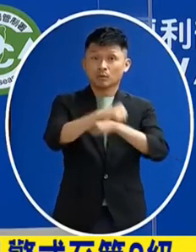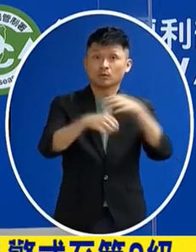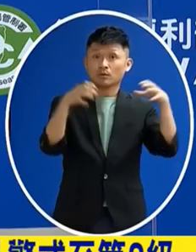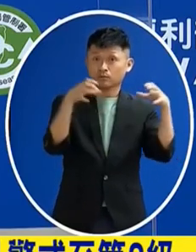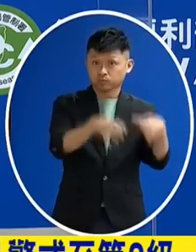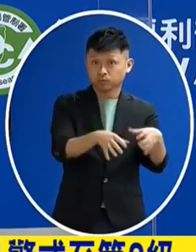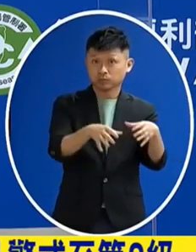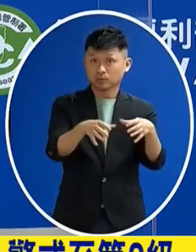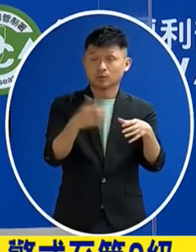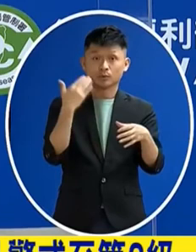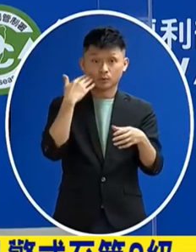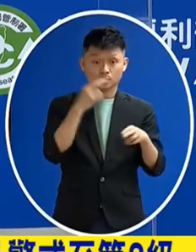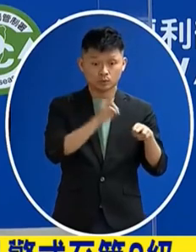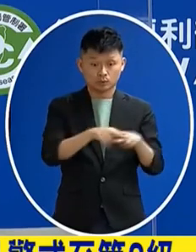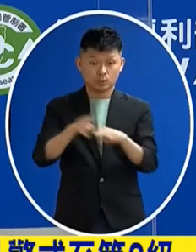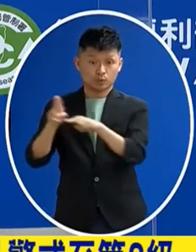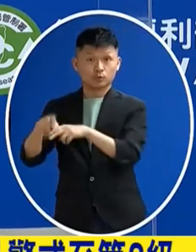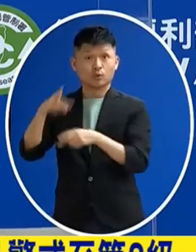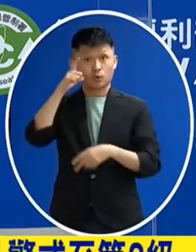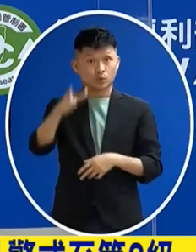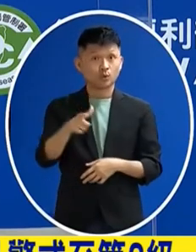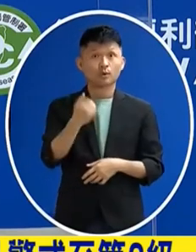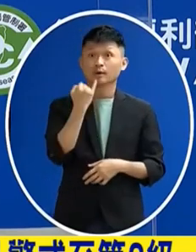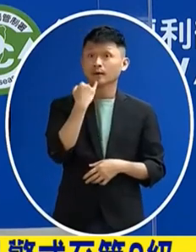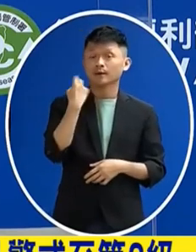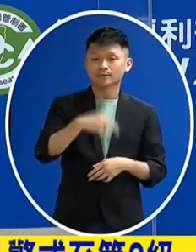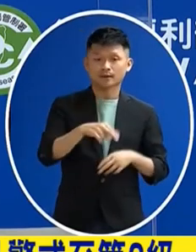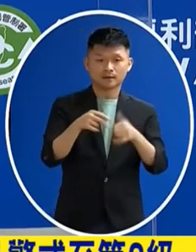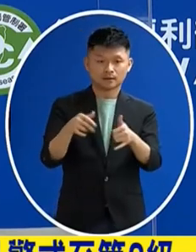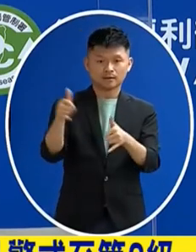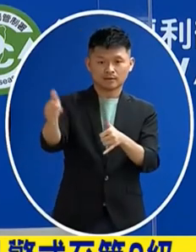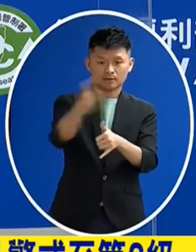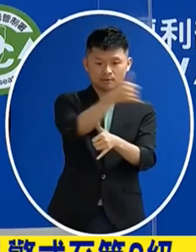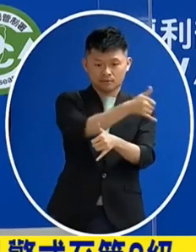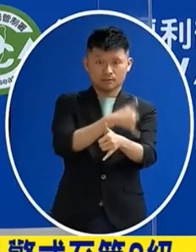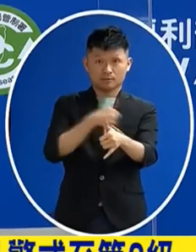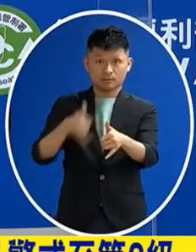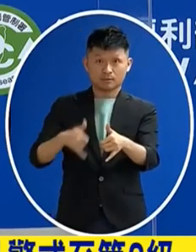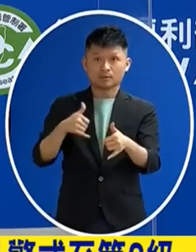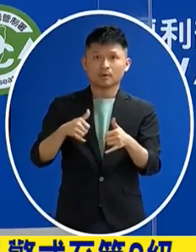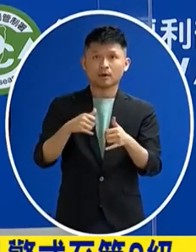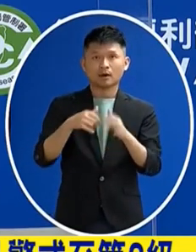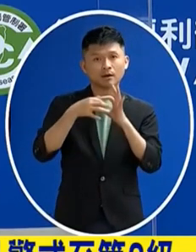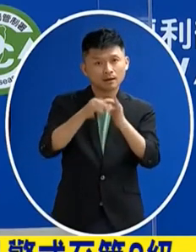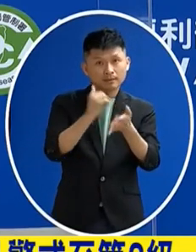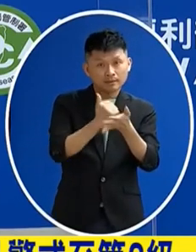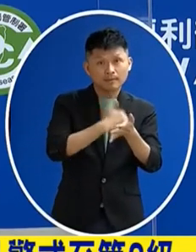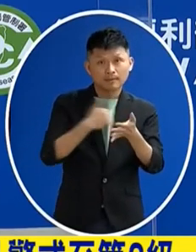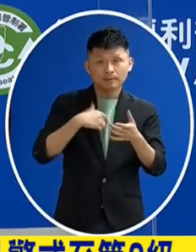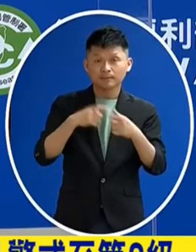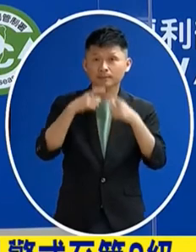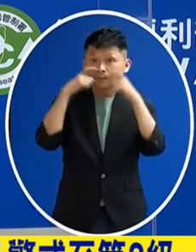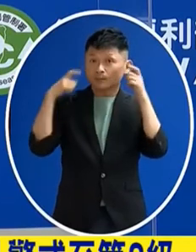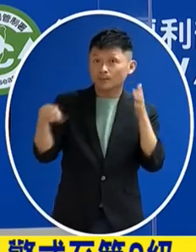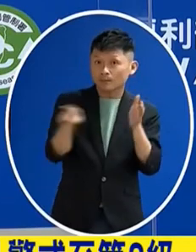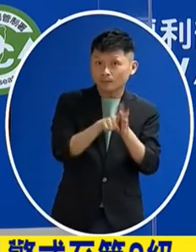若能采固定座位啊，且为梅花座、10连制、全程佩戴口罩、禁止饮食。得提